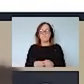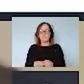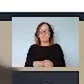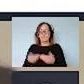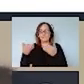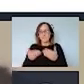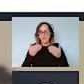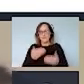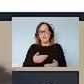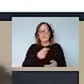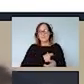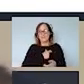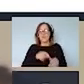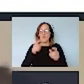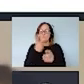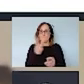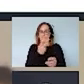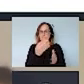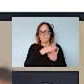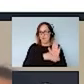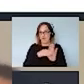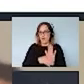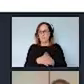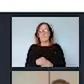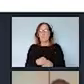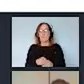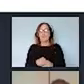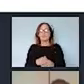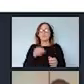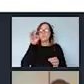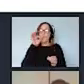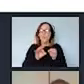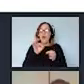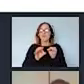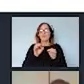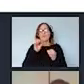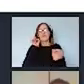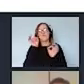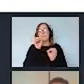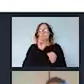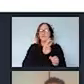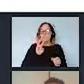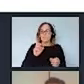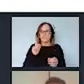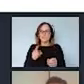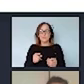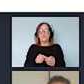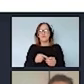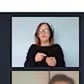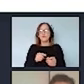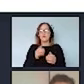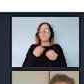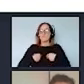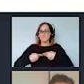Także zapraszam serdecznie do obu tych programów. Szczegóły, tak jak powiedziałam, na stronie, a także zaraz tutaj podam do siebie